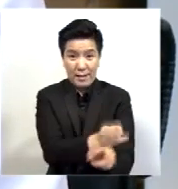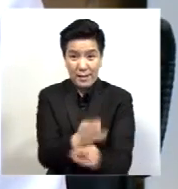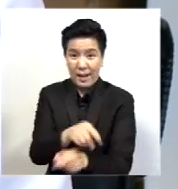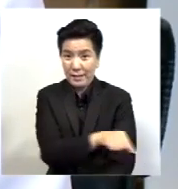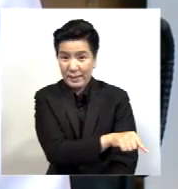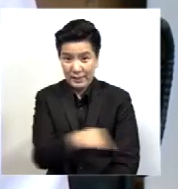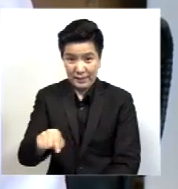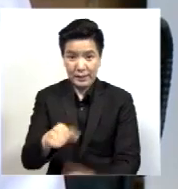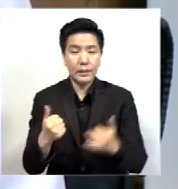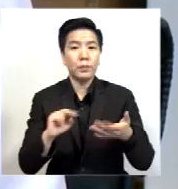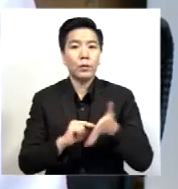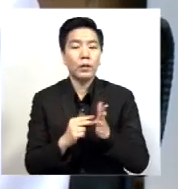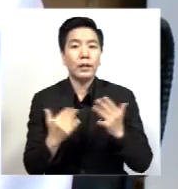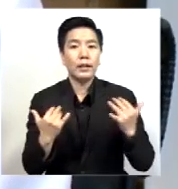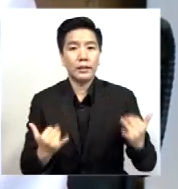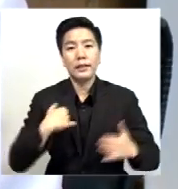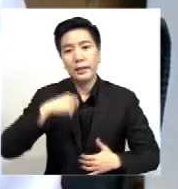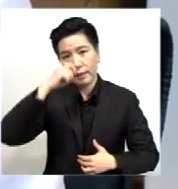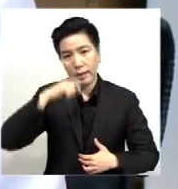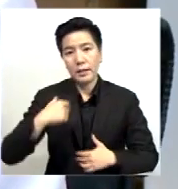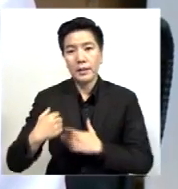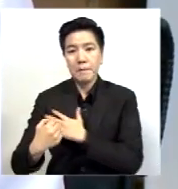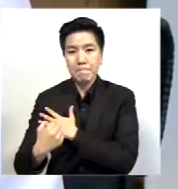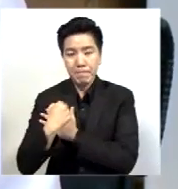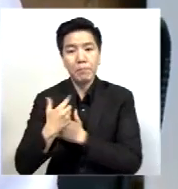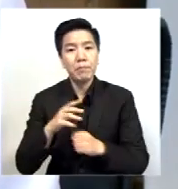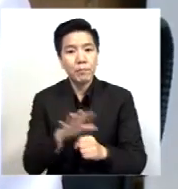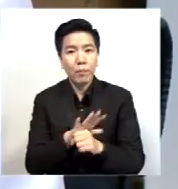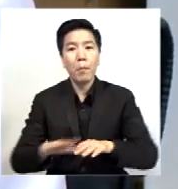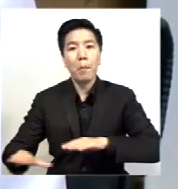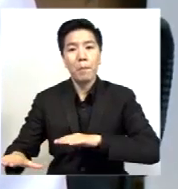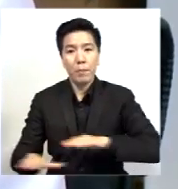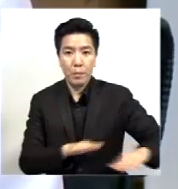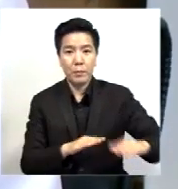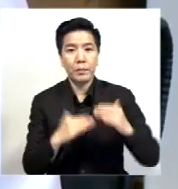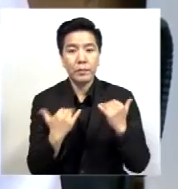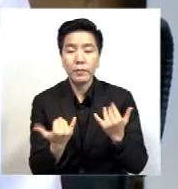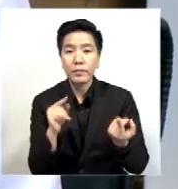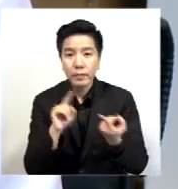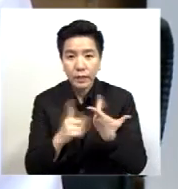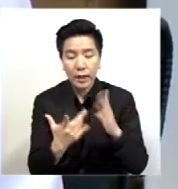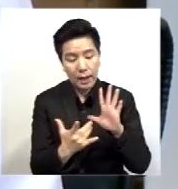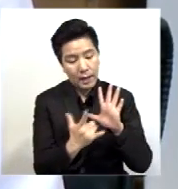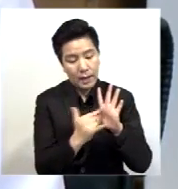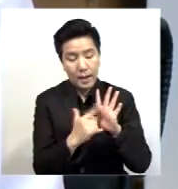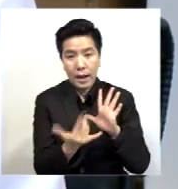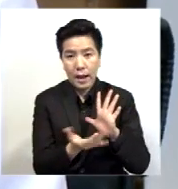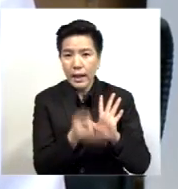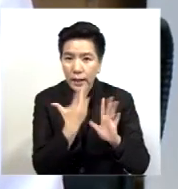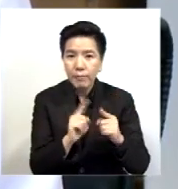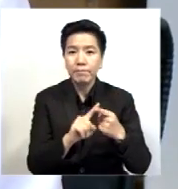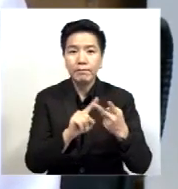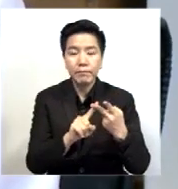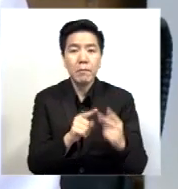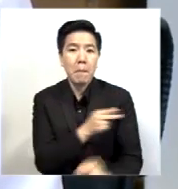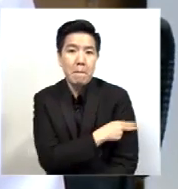ข้วันนี้ประเทศไทยเรามีความเข้มแข็งมีความพร้อมนะครับทั้งเรื่องของยาแพท